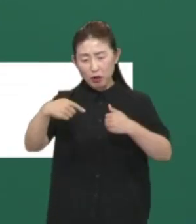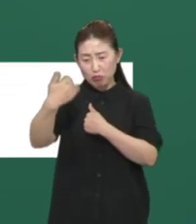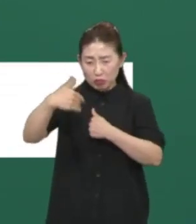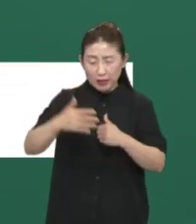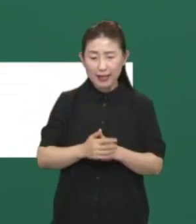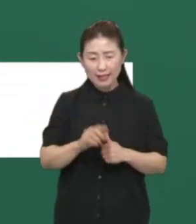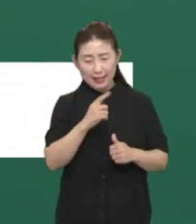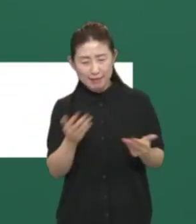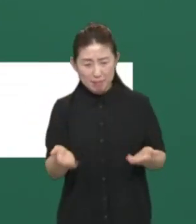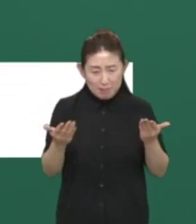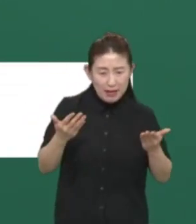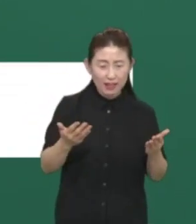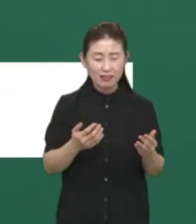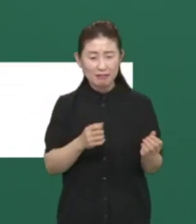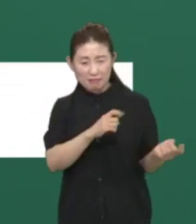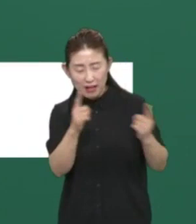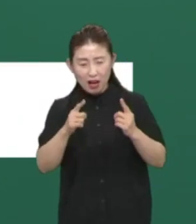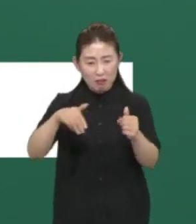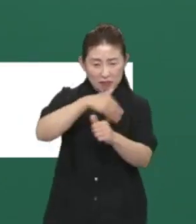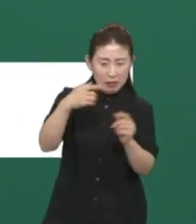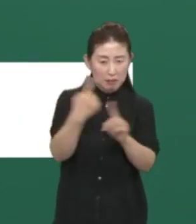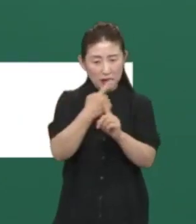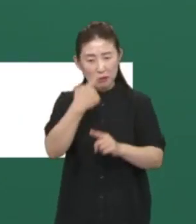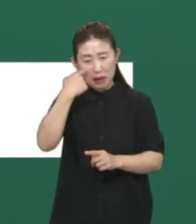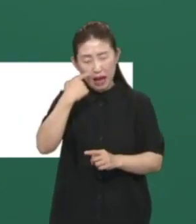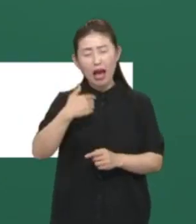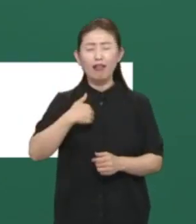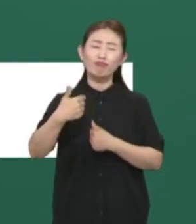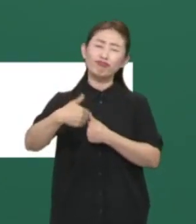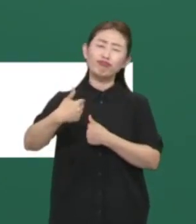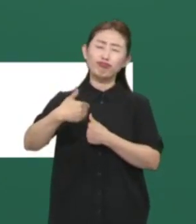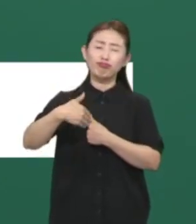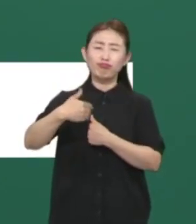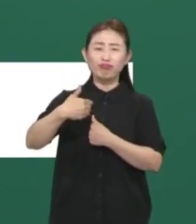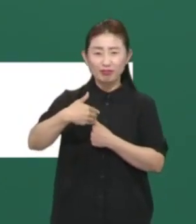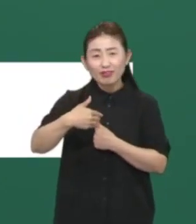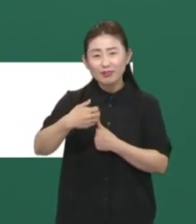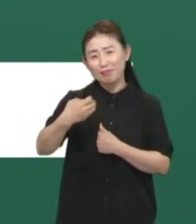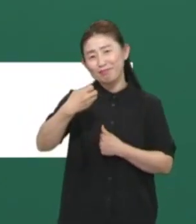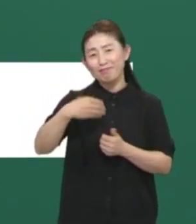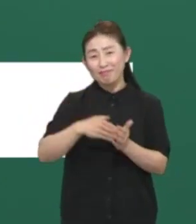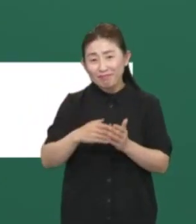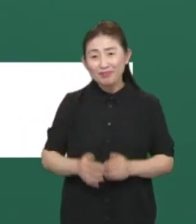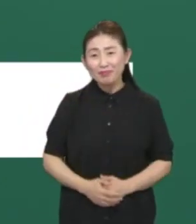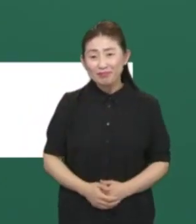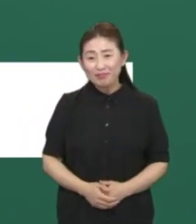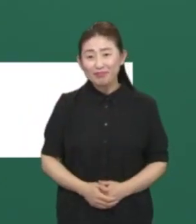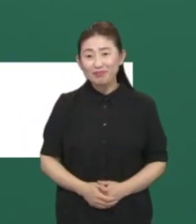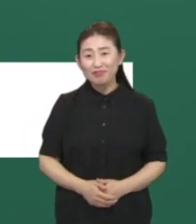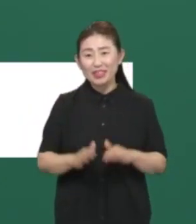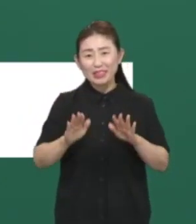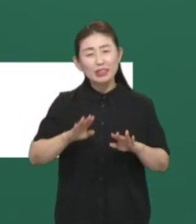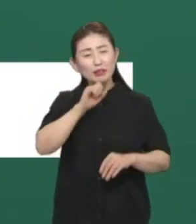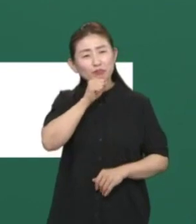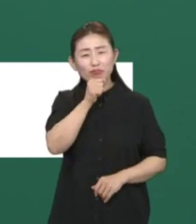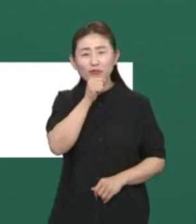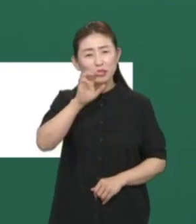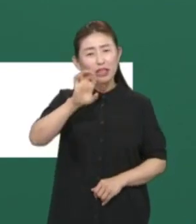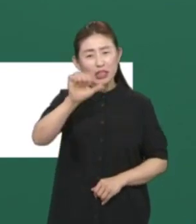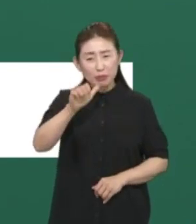더 활기와 너가 좀 더 말을 해서 팀 분위기를 좀 이끌어줬으면 좋겠다고 그런 말을 많이 말씀하셨어요. 이제 3라운드 로빈 끝났을 때 45점으로